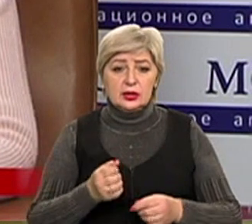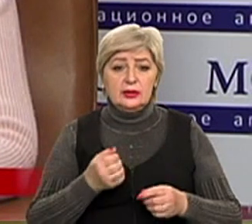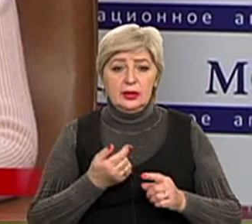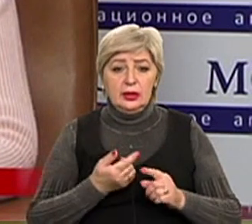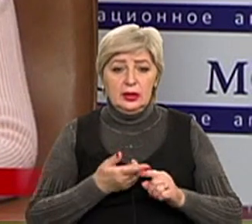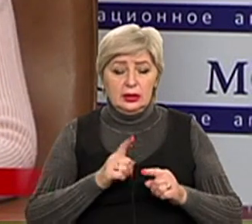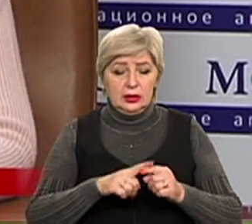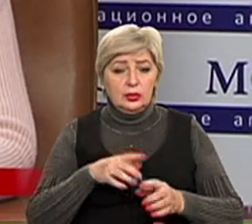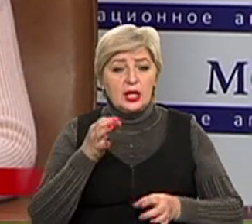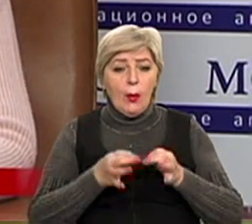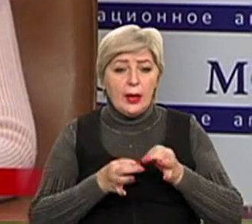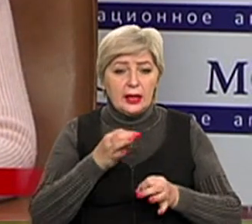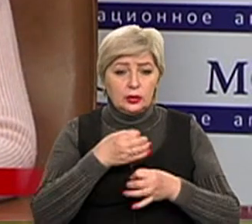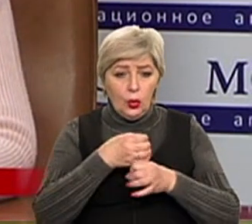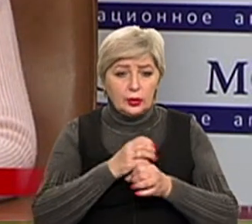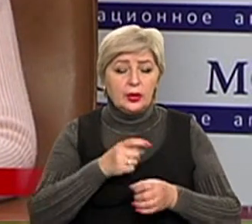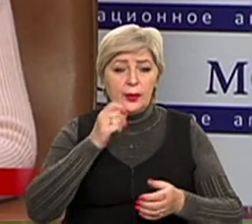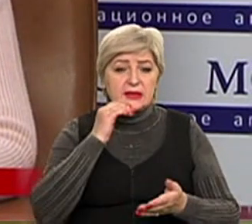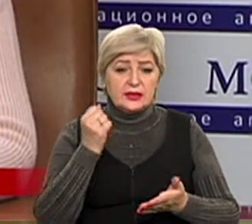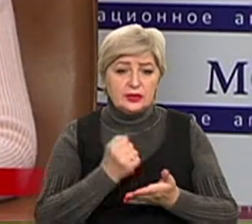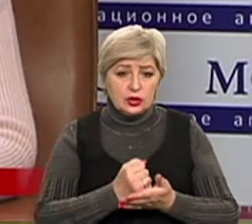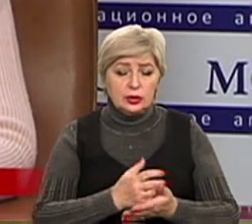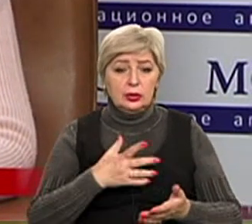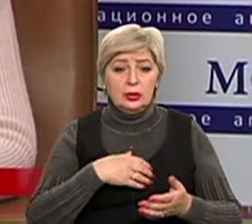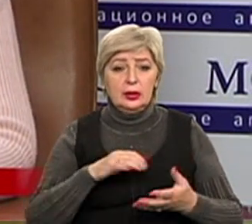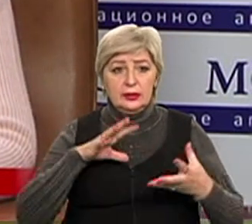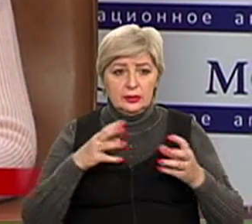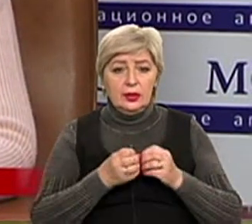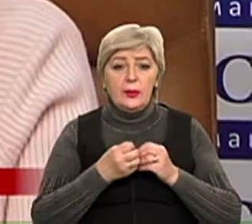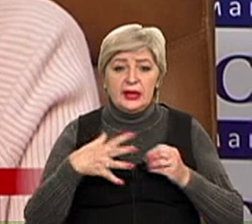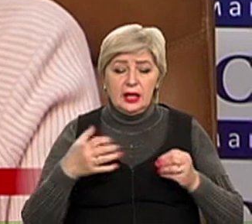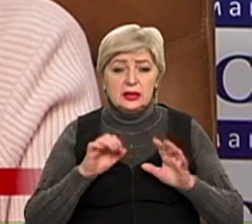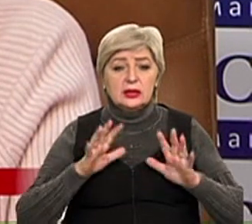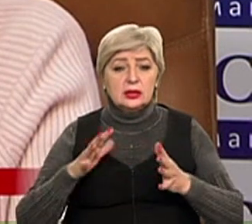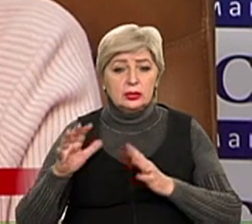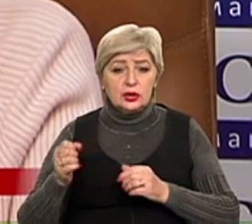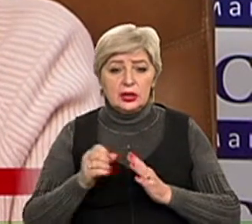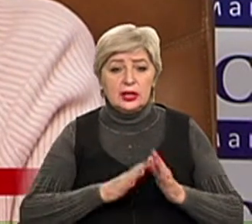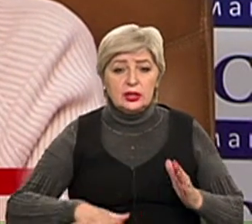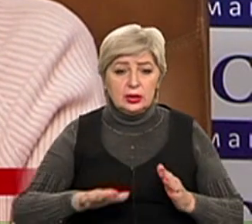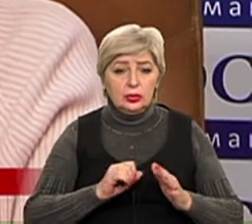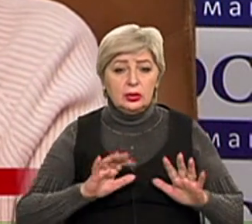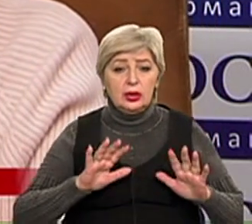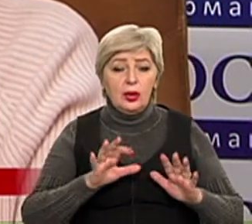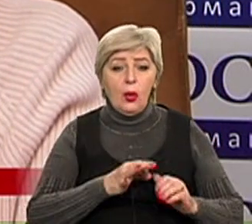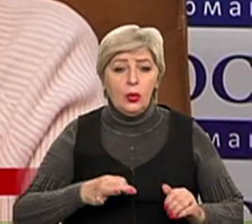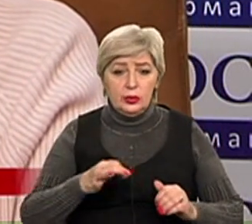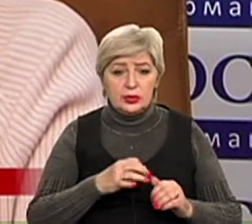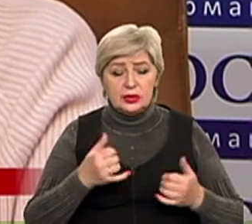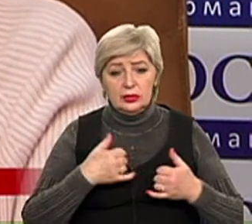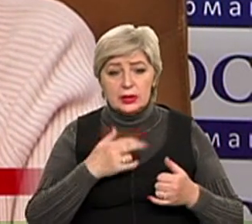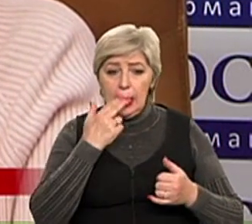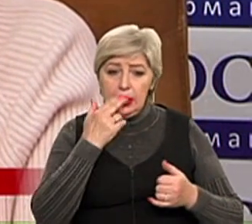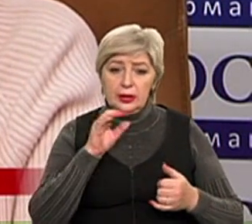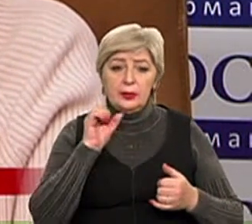Украине, которые лабораторно подтвержденные, на сегодняшнее число составили 15 случаев. На территории области у нас циркулирует вирус гриппа А,